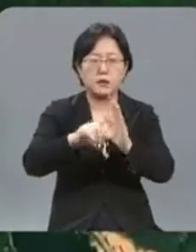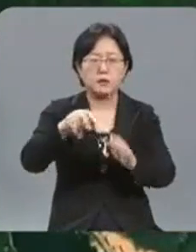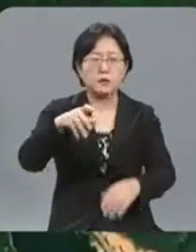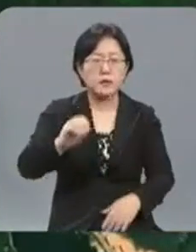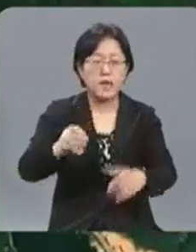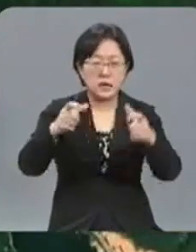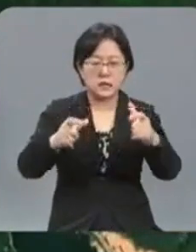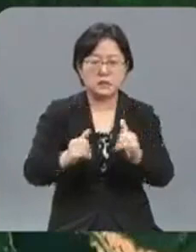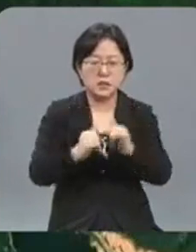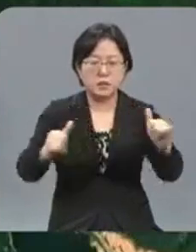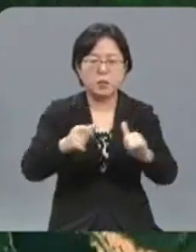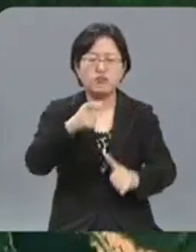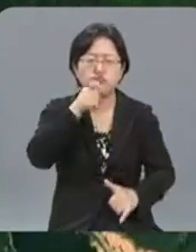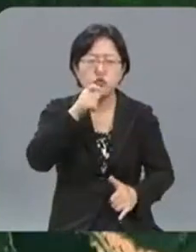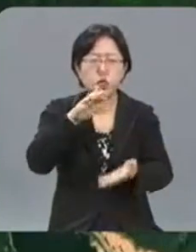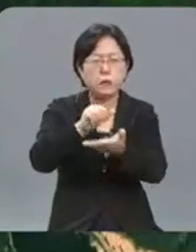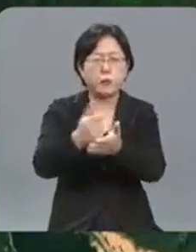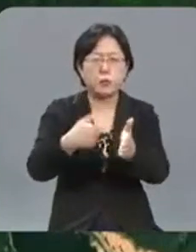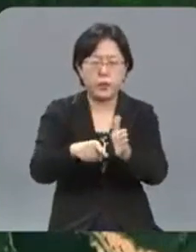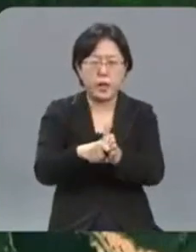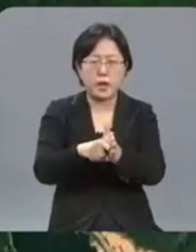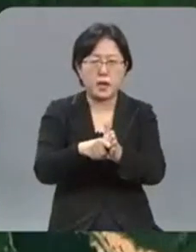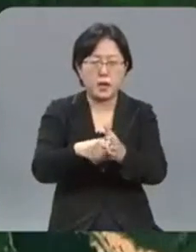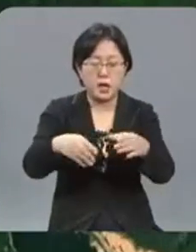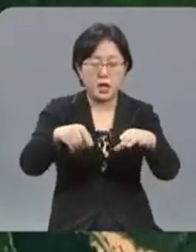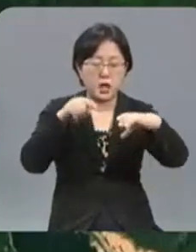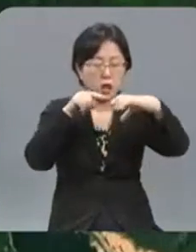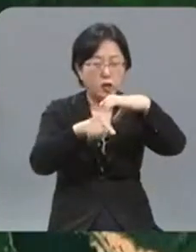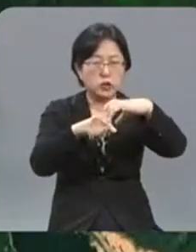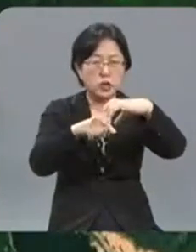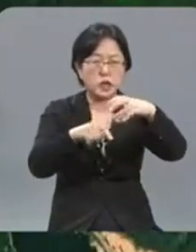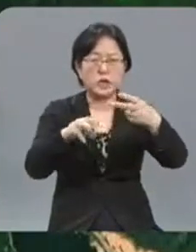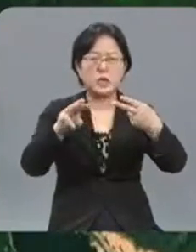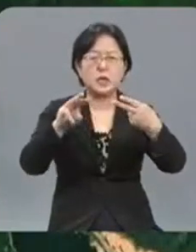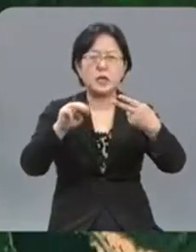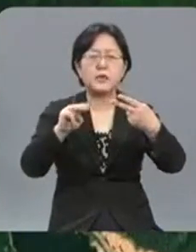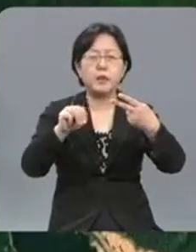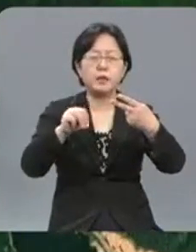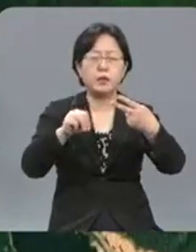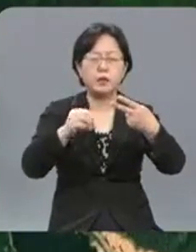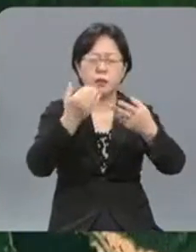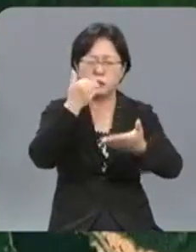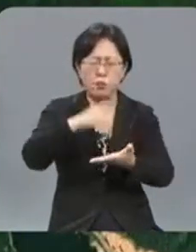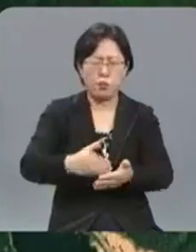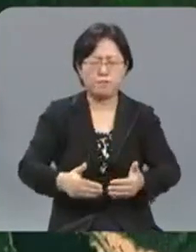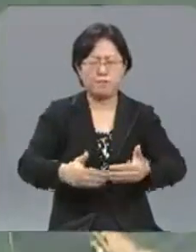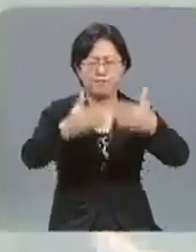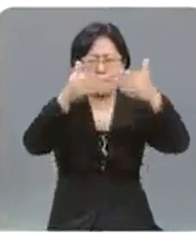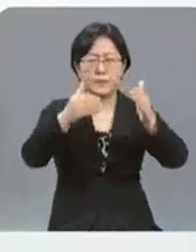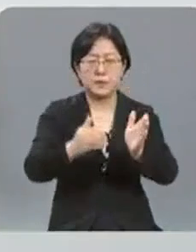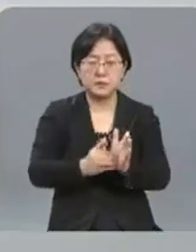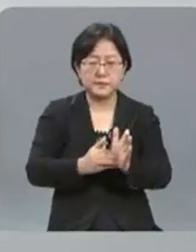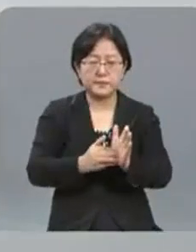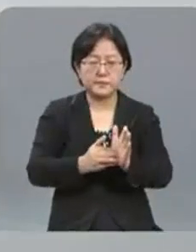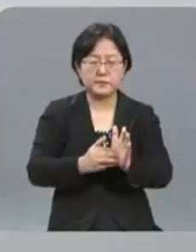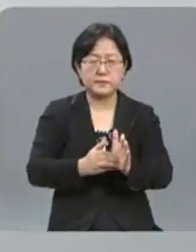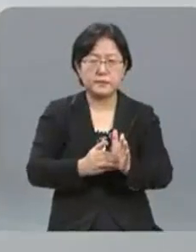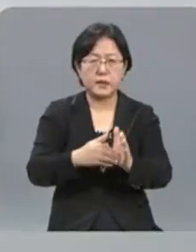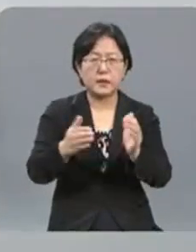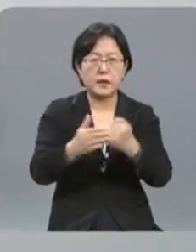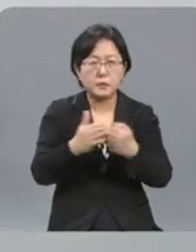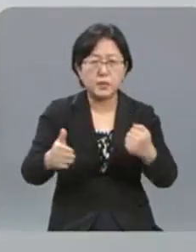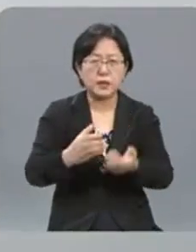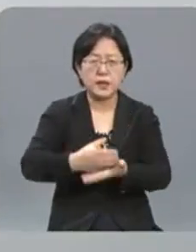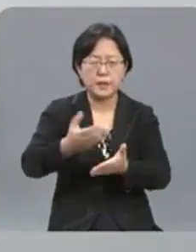순창 지역 주민들이 물 확보를 위해 도수터널에 2m 높이의 콘크리트 차수벽을 설치했습니다. 이